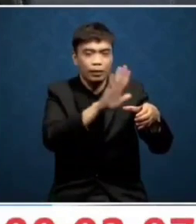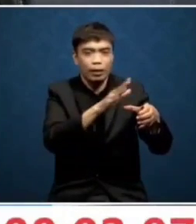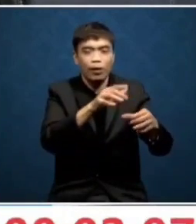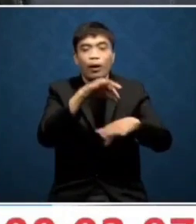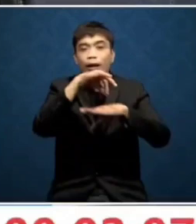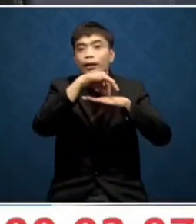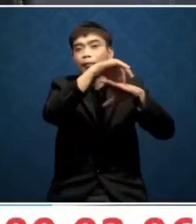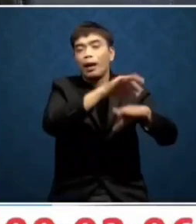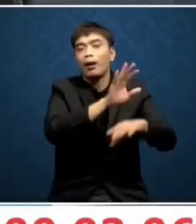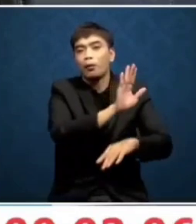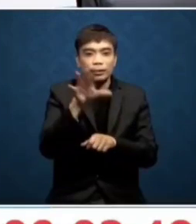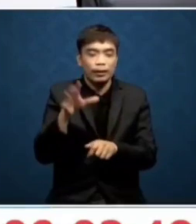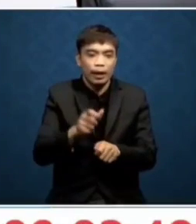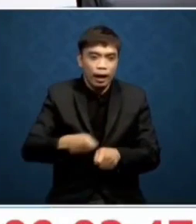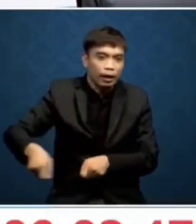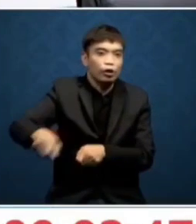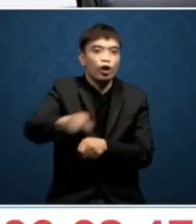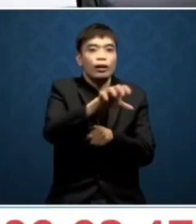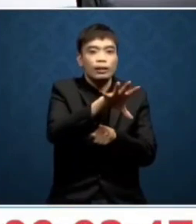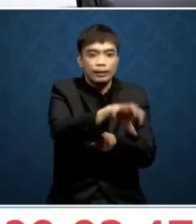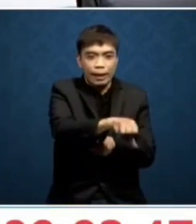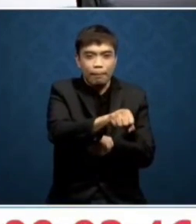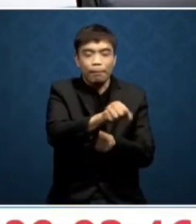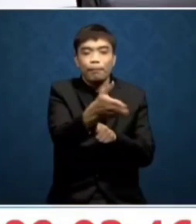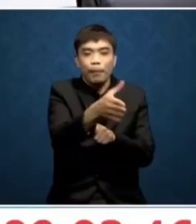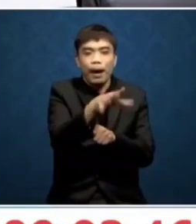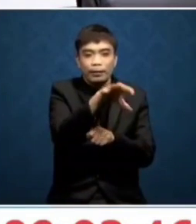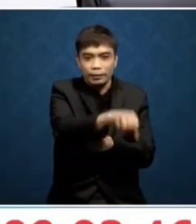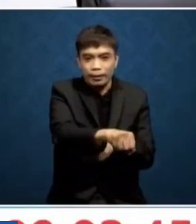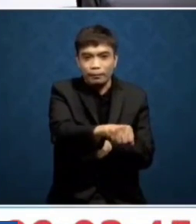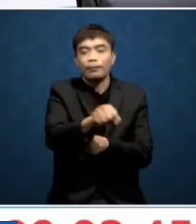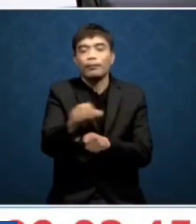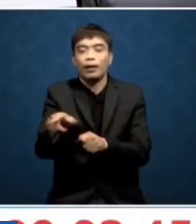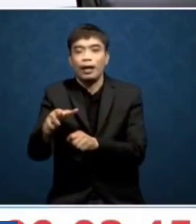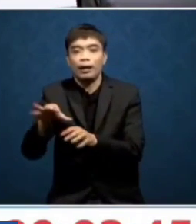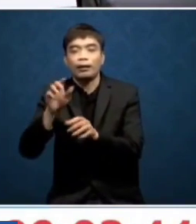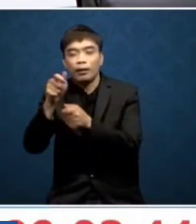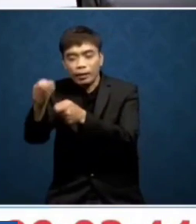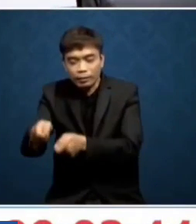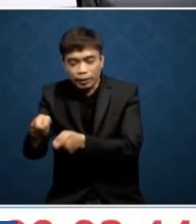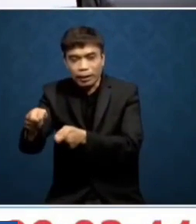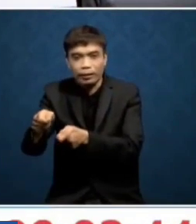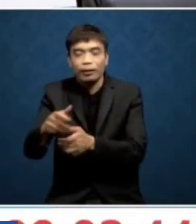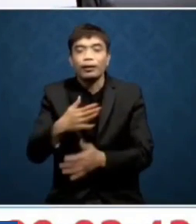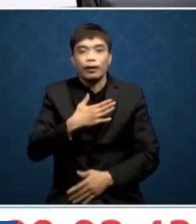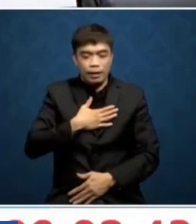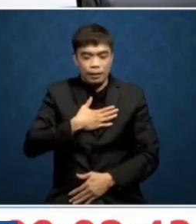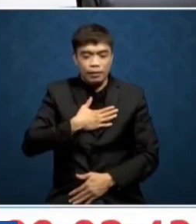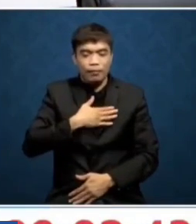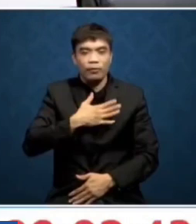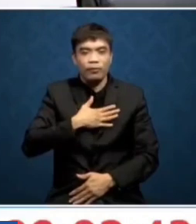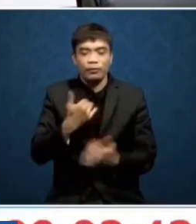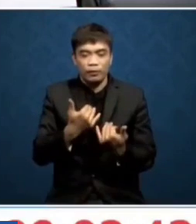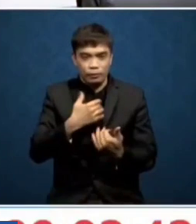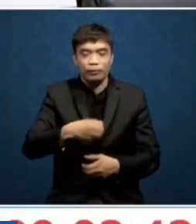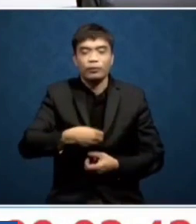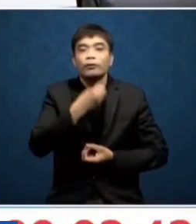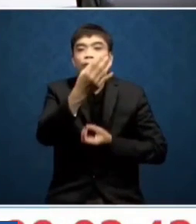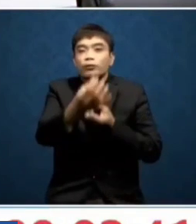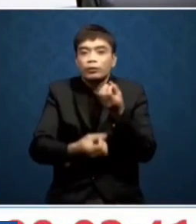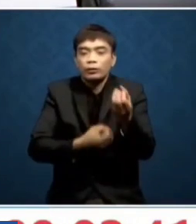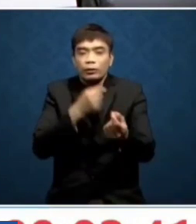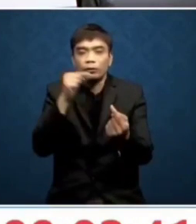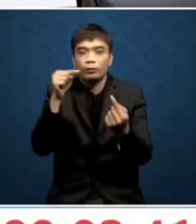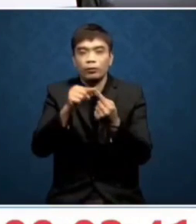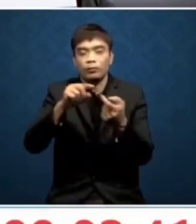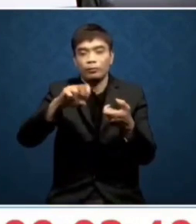บัิงานอย่เซรสหละต่อไปในธนกรถาว treat man Lenเรื่อง ปญหาอาหารทะเล ราคาตกต่ำกะรนิป้าป pall ทำ